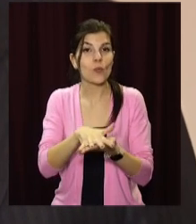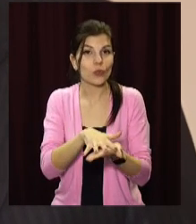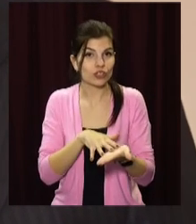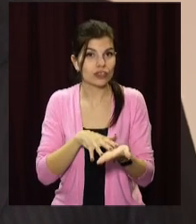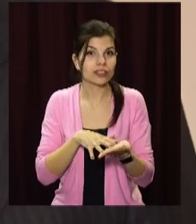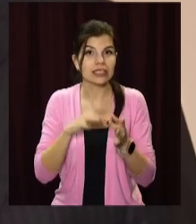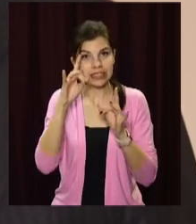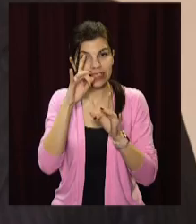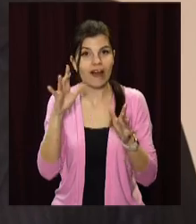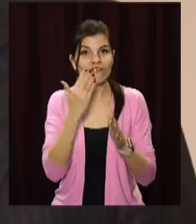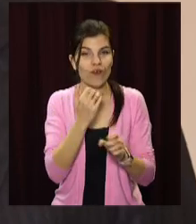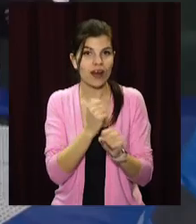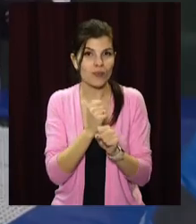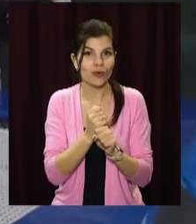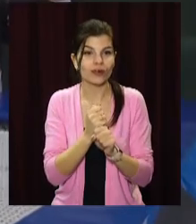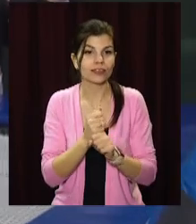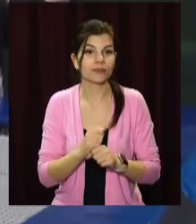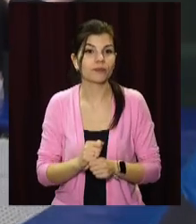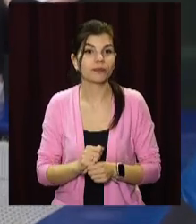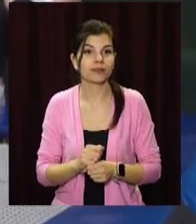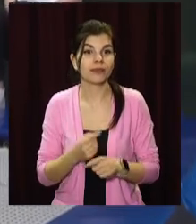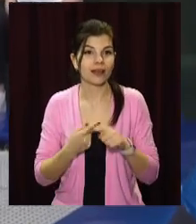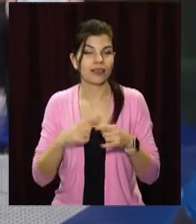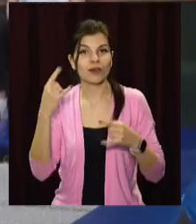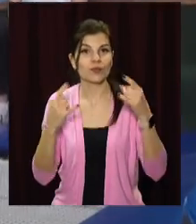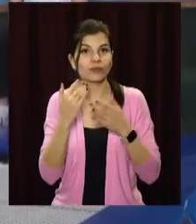продовжували славне діло Олександра Федоровича. В'ячеслав Куліш,